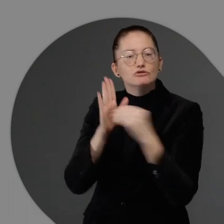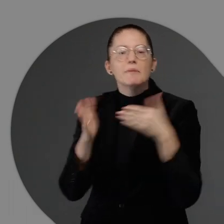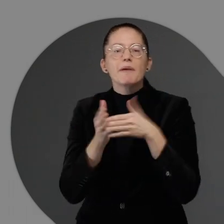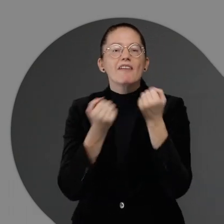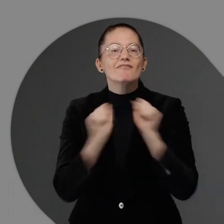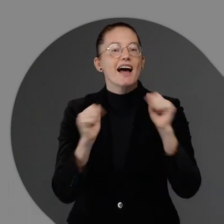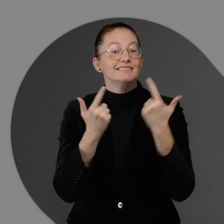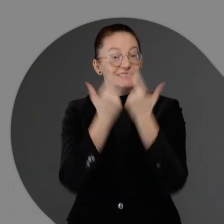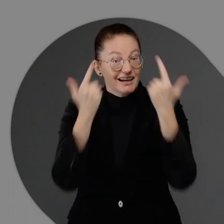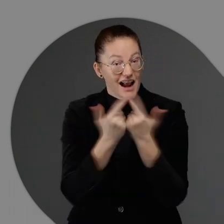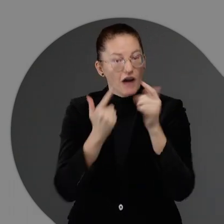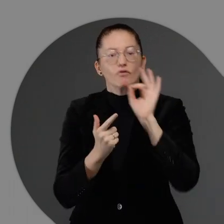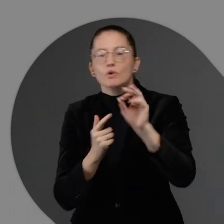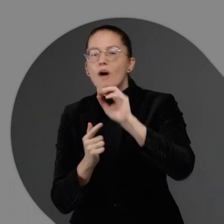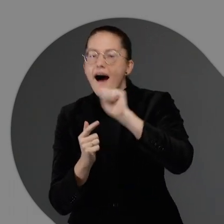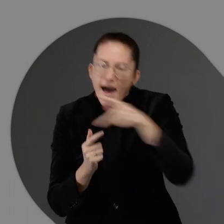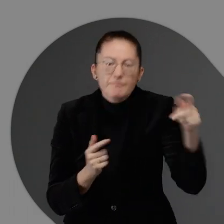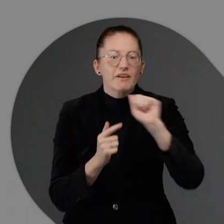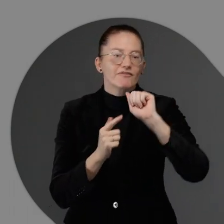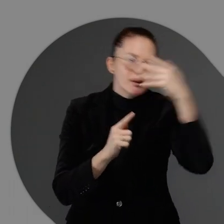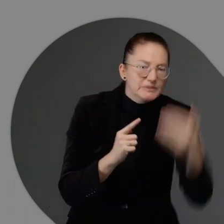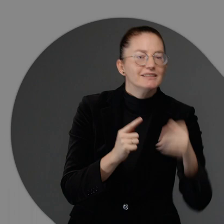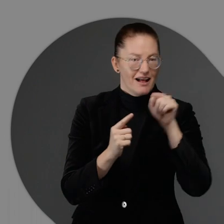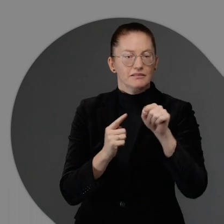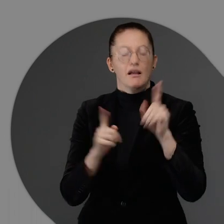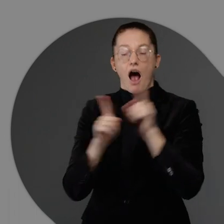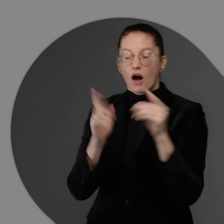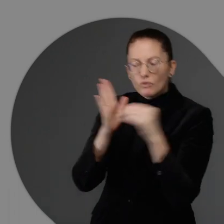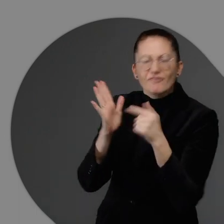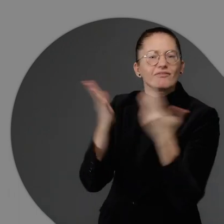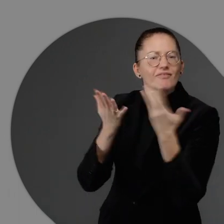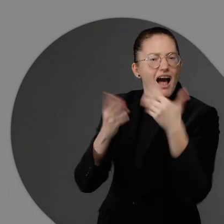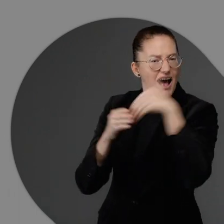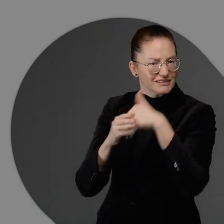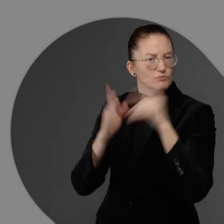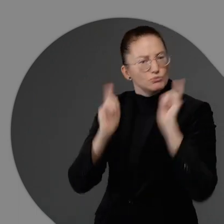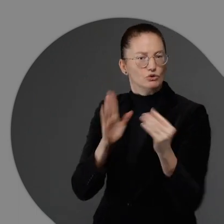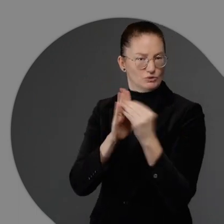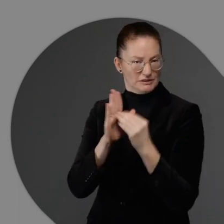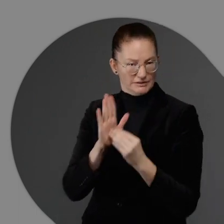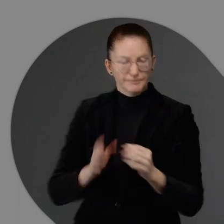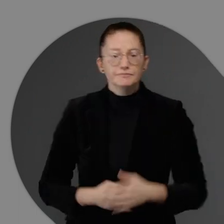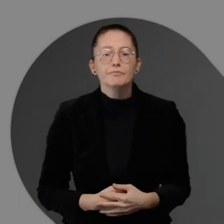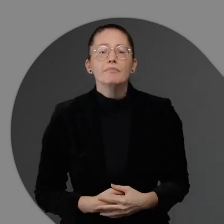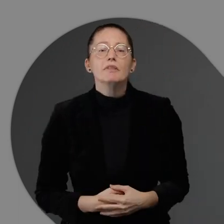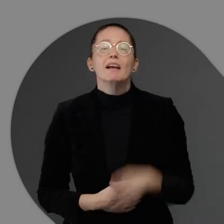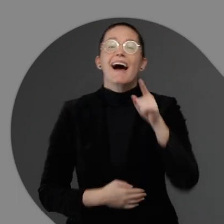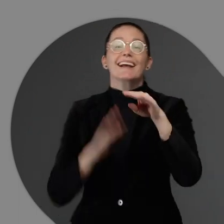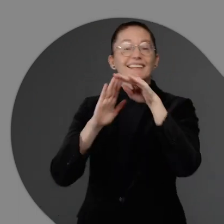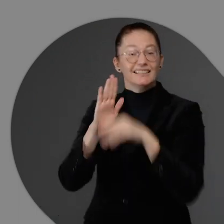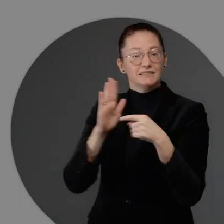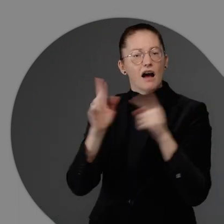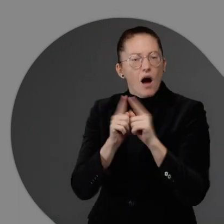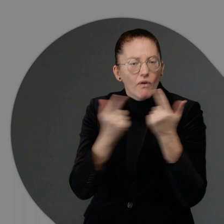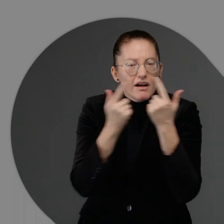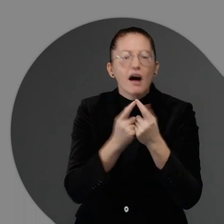für Apps und Webseiten vor und definiert, was in einer Barrierefreiheitserklärung stehen muss. Weiters definiert das Gesetz, dass